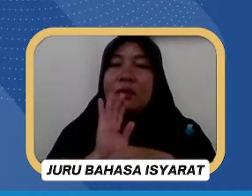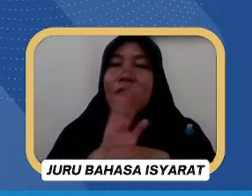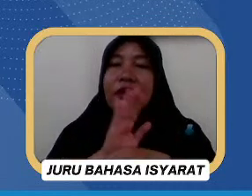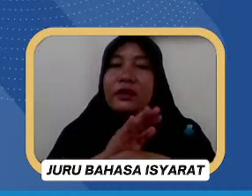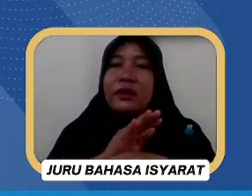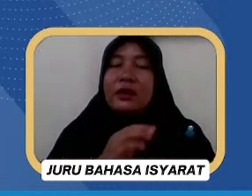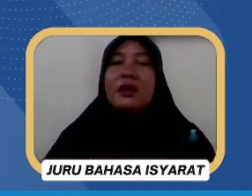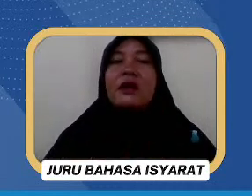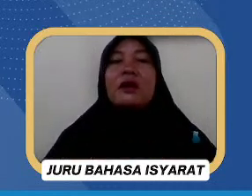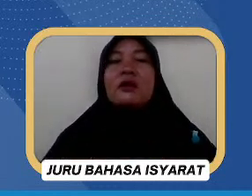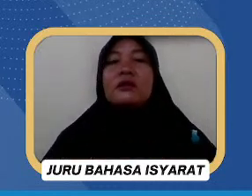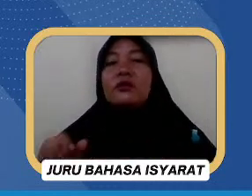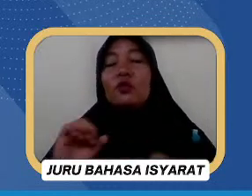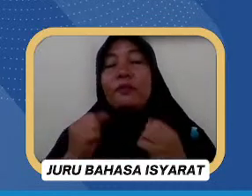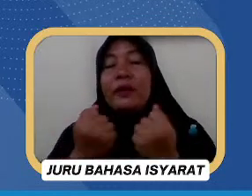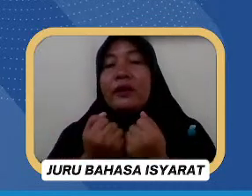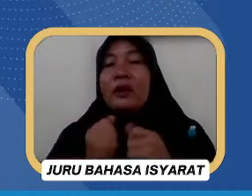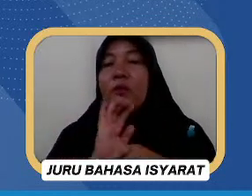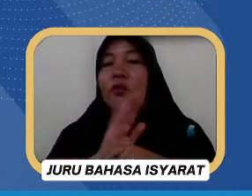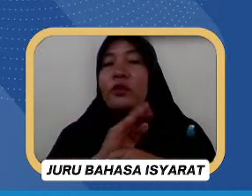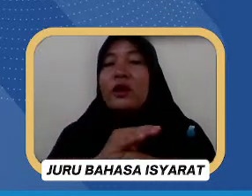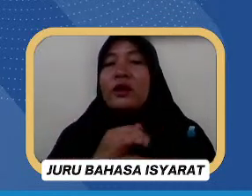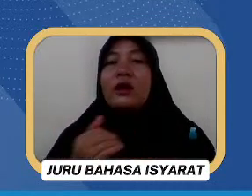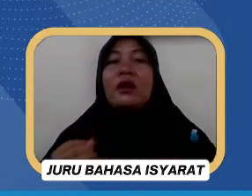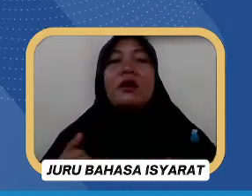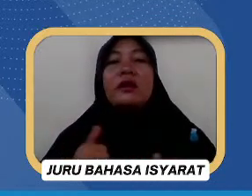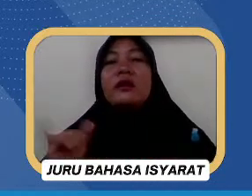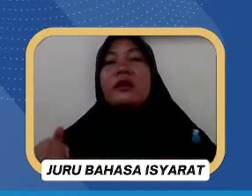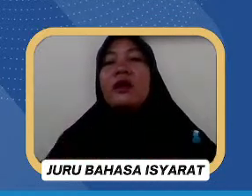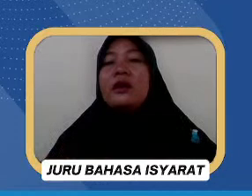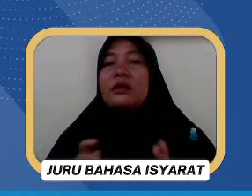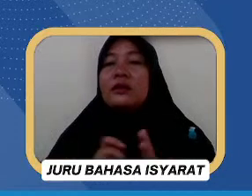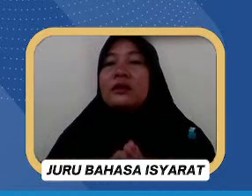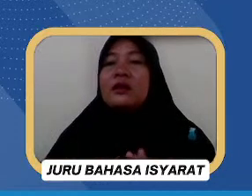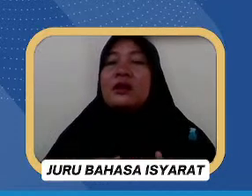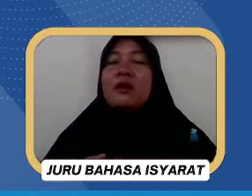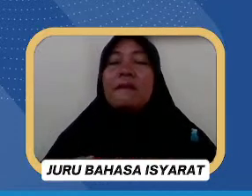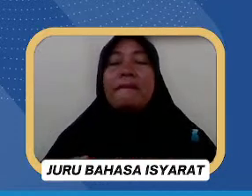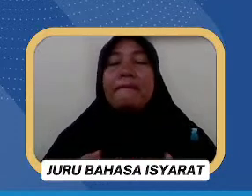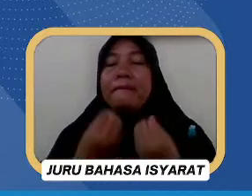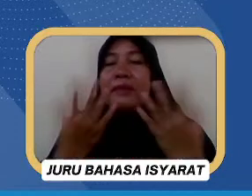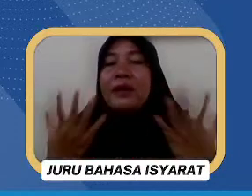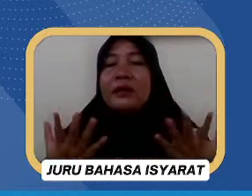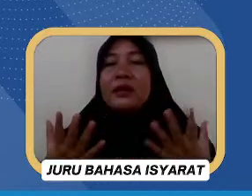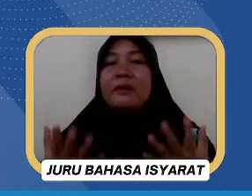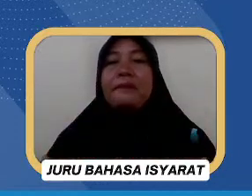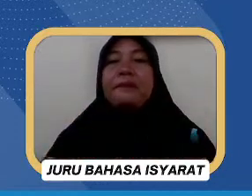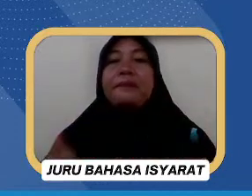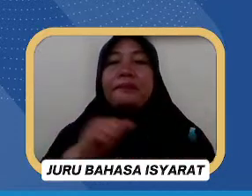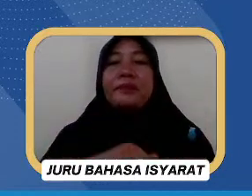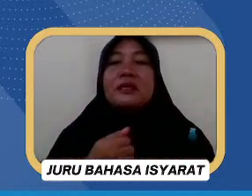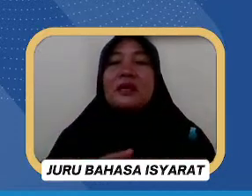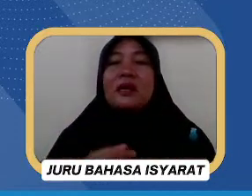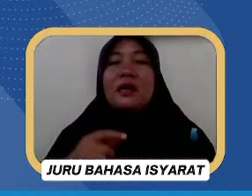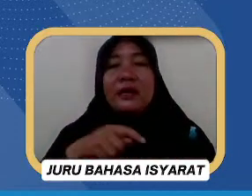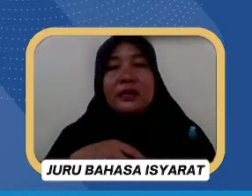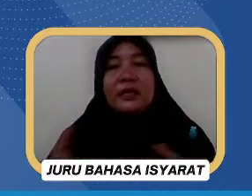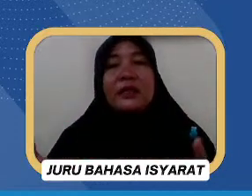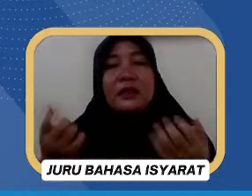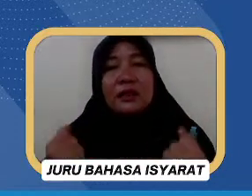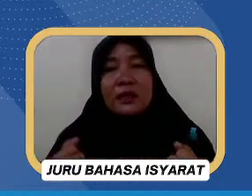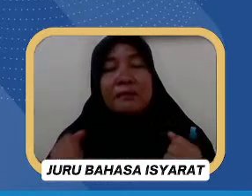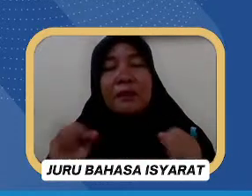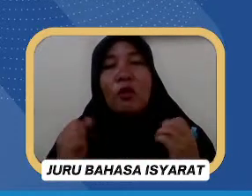teknologi dapat diterima dengan filter yang baik oleh masyarakat, serta